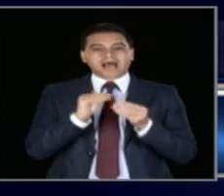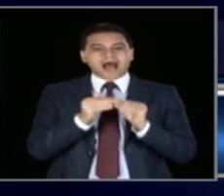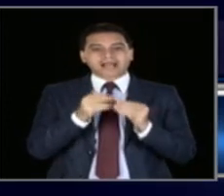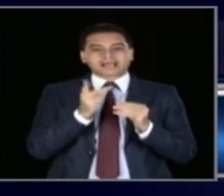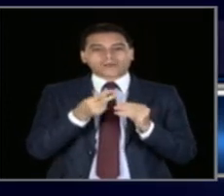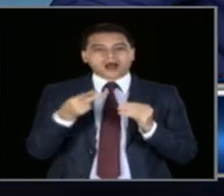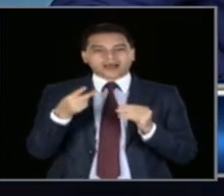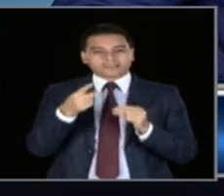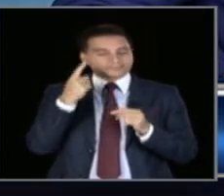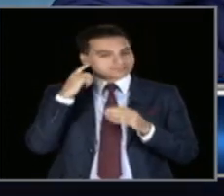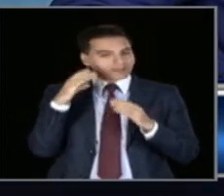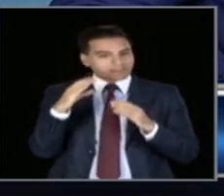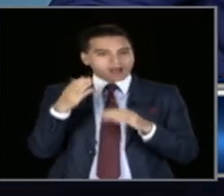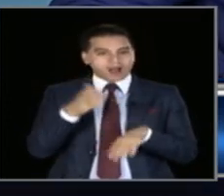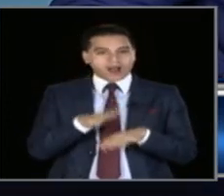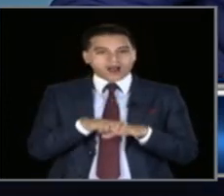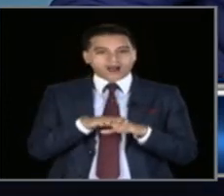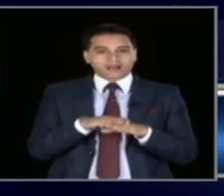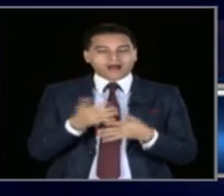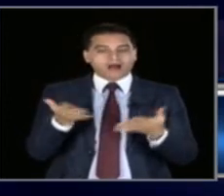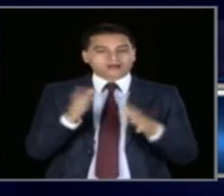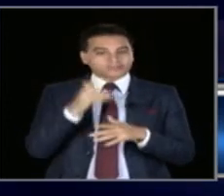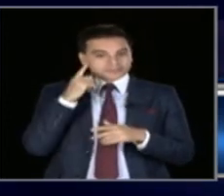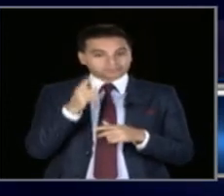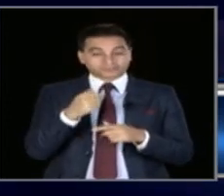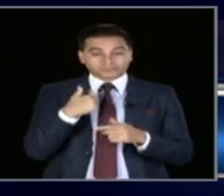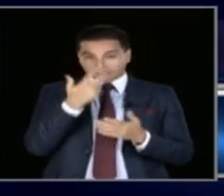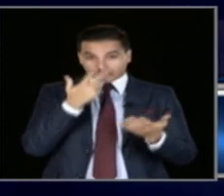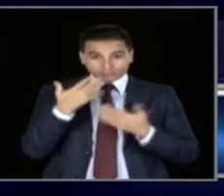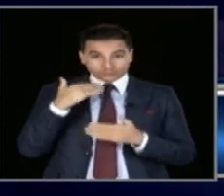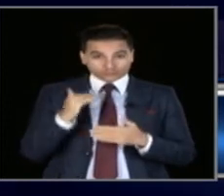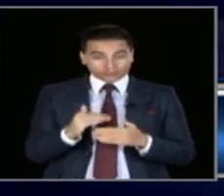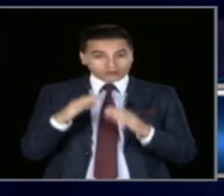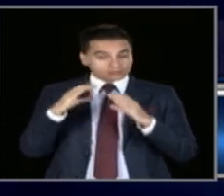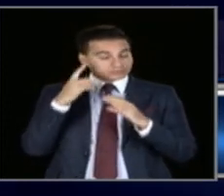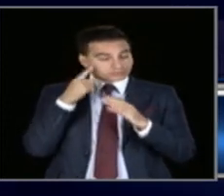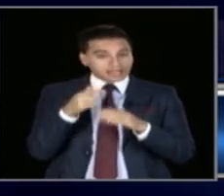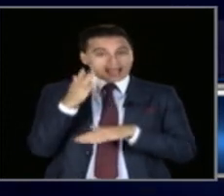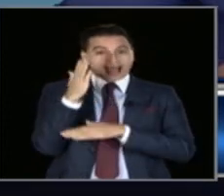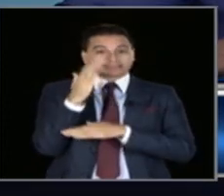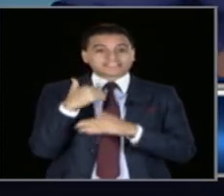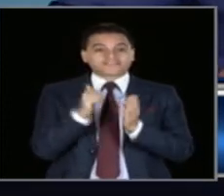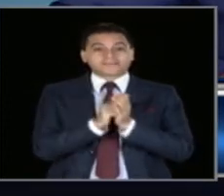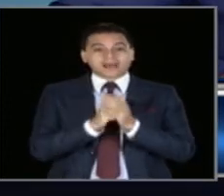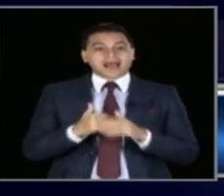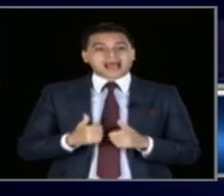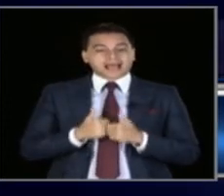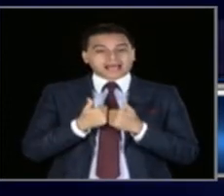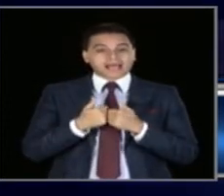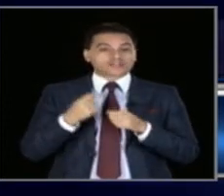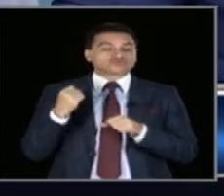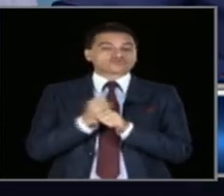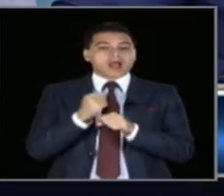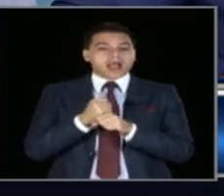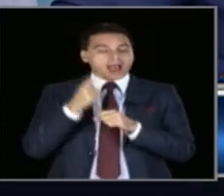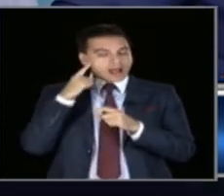برافو عليك، يعني انت مهتم بالراديو. طبعا. بص واحنا صغيرين الراديو ده كان شيء اساسي في بيتنا. طبعا اساسي، شغال على